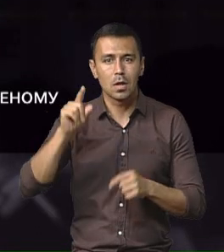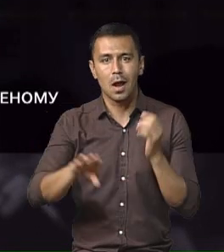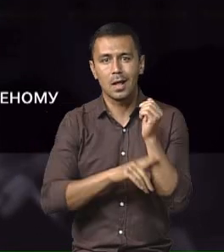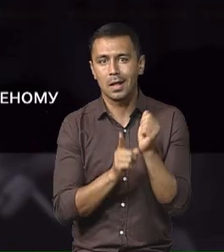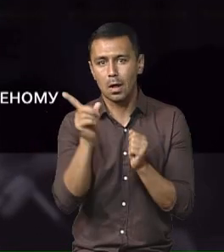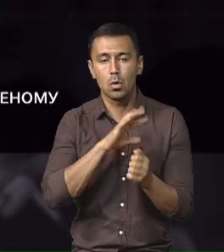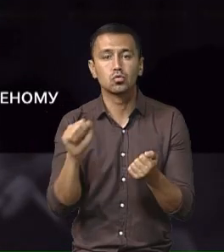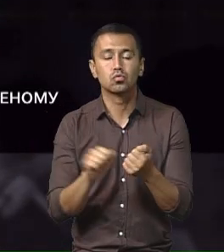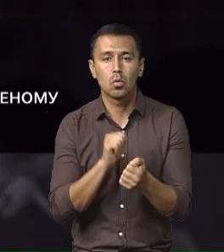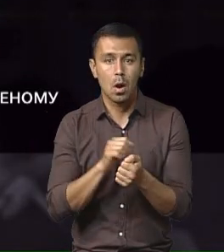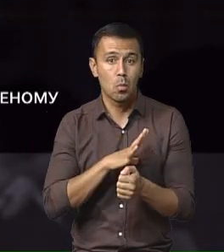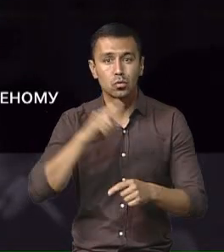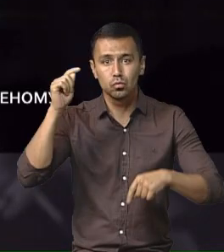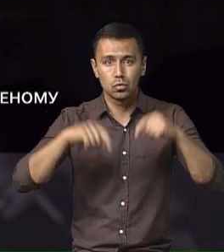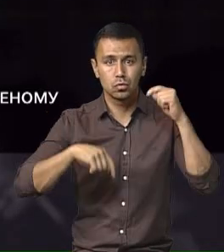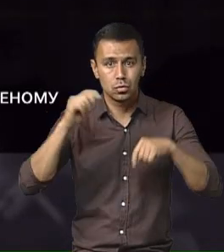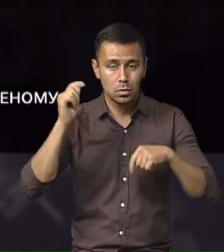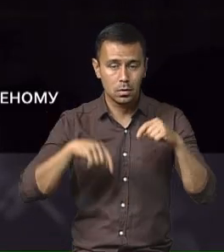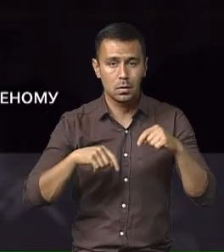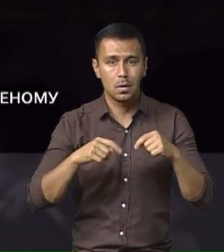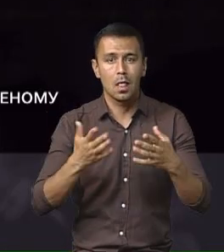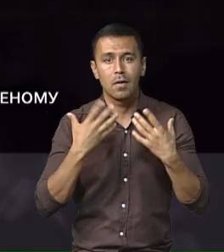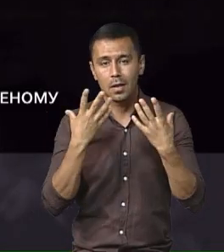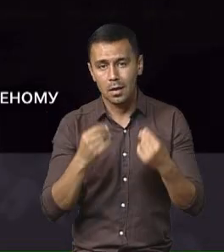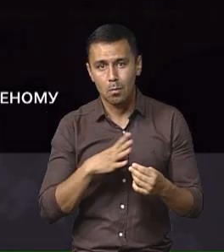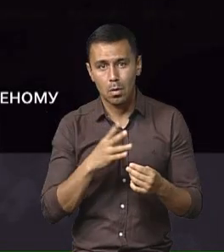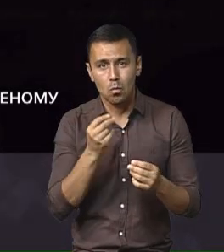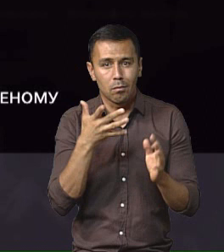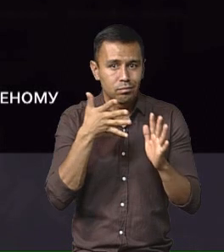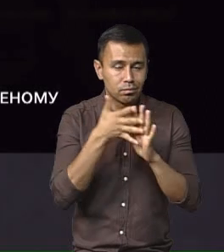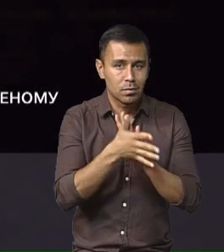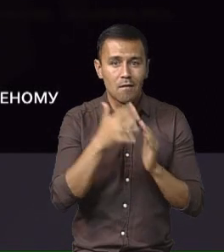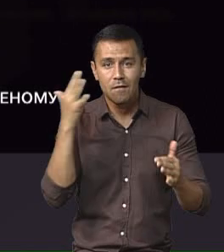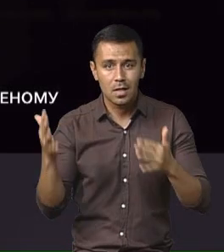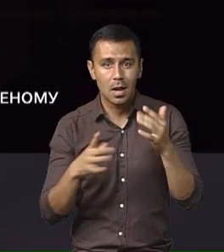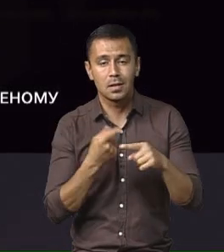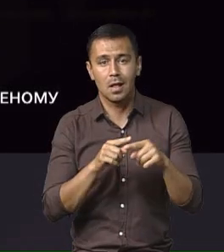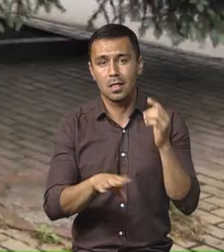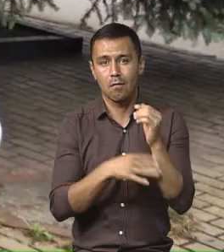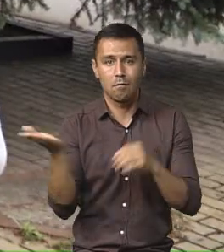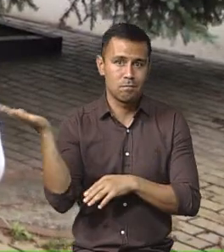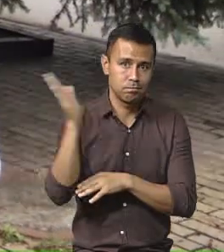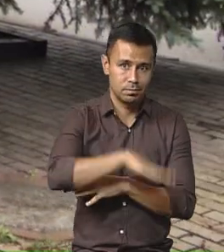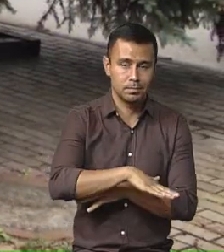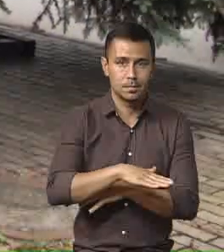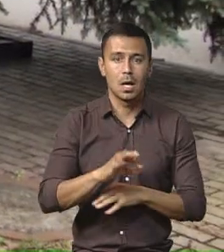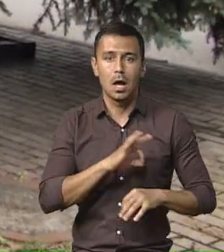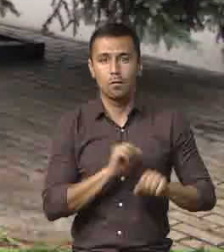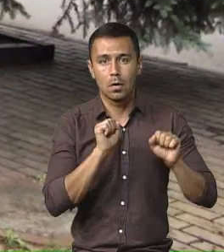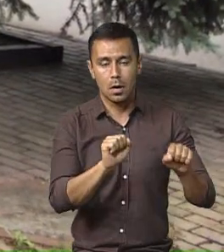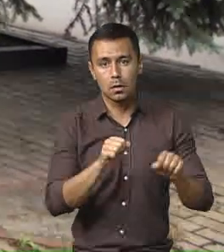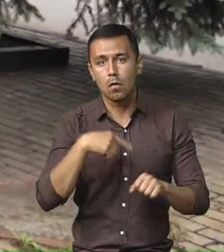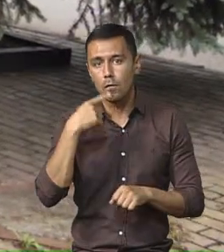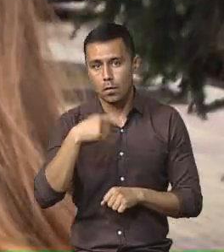суха. Можливо, то, що були дощі, думаю, на вихідних, десь напило влаги, мокрі пориви вітру були, і воно це дерево впало. Адвокатка Аля